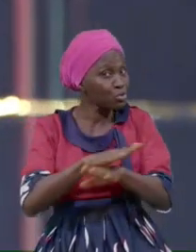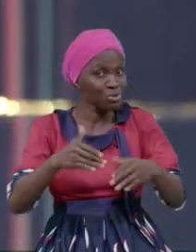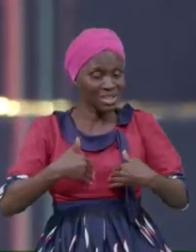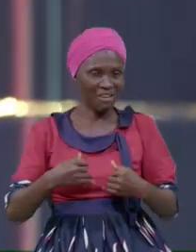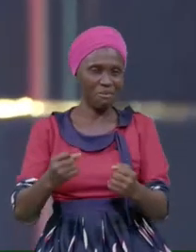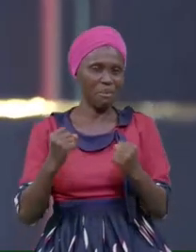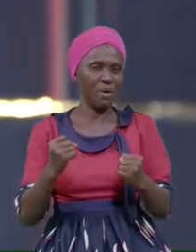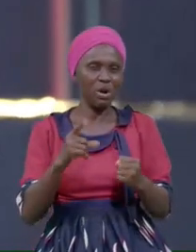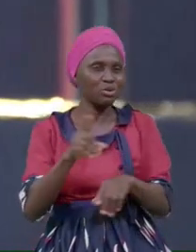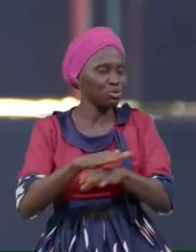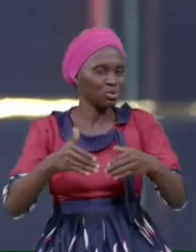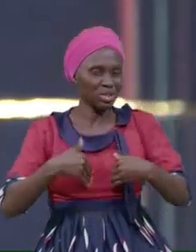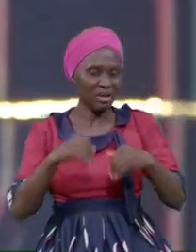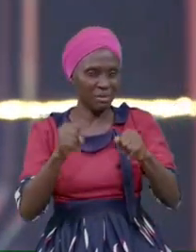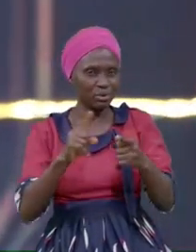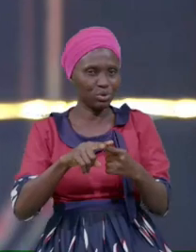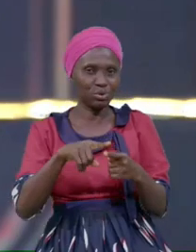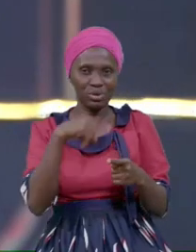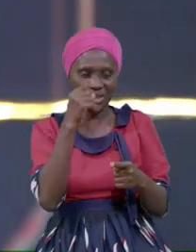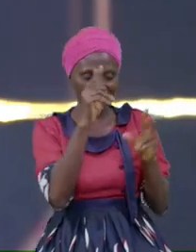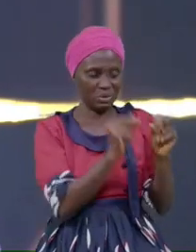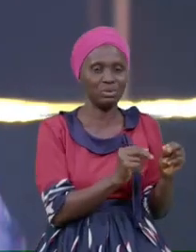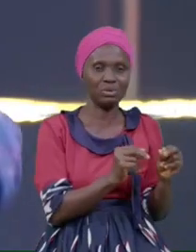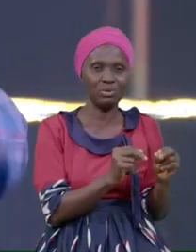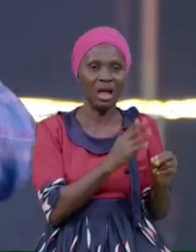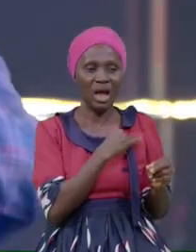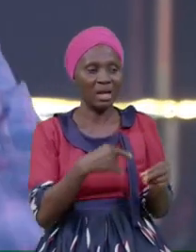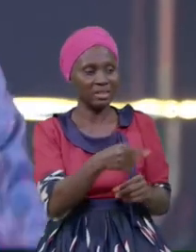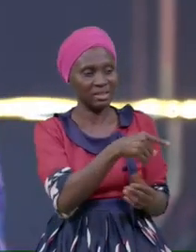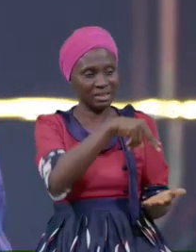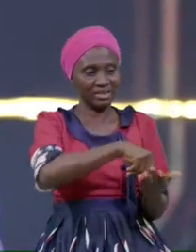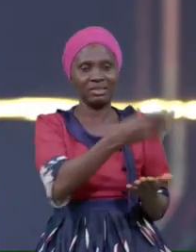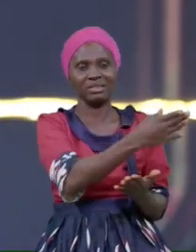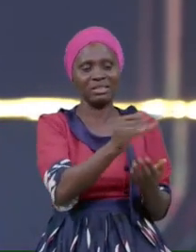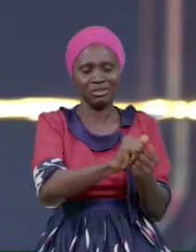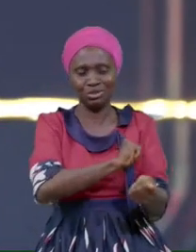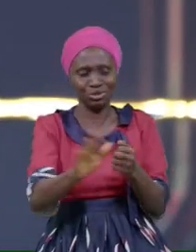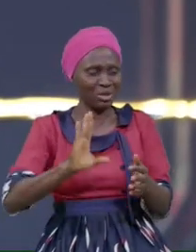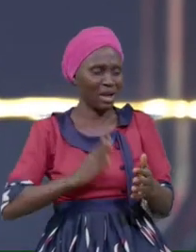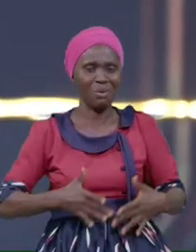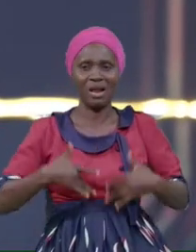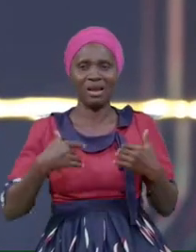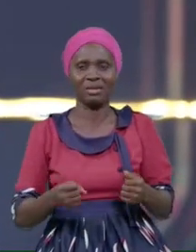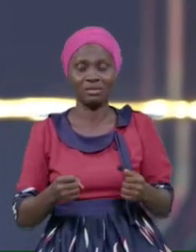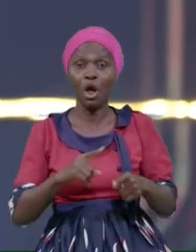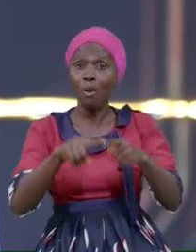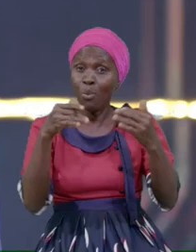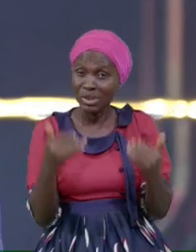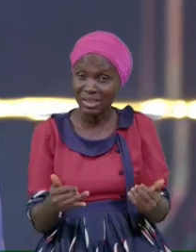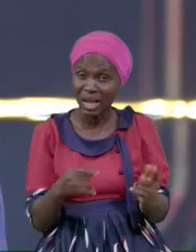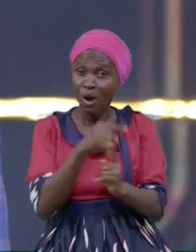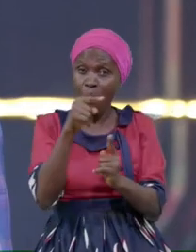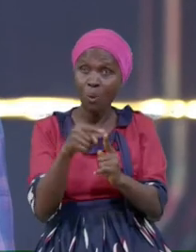elles restent là. Et maintenant, elles ruinent nos vies. Mais maintenant, quand la grâce vient,